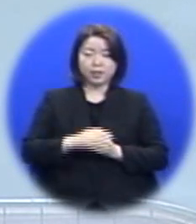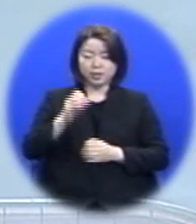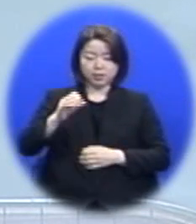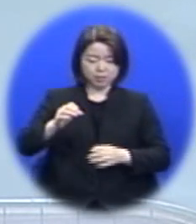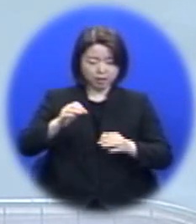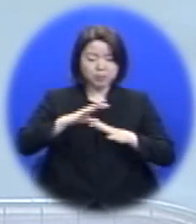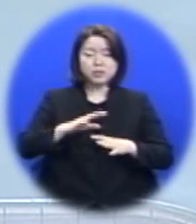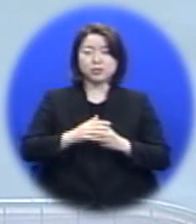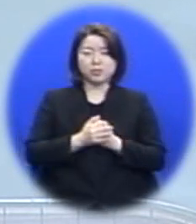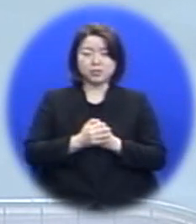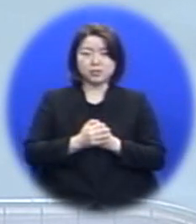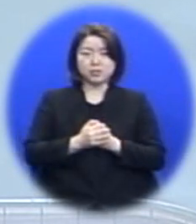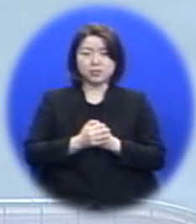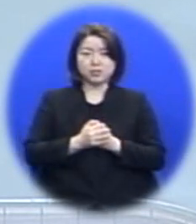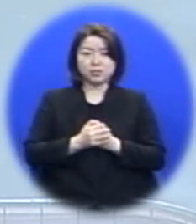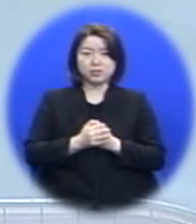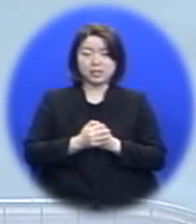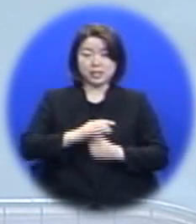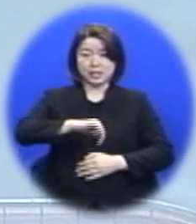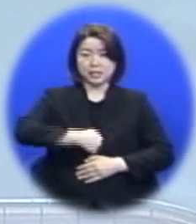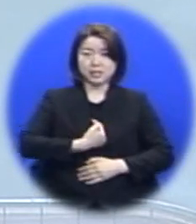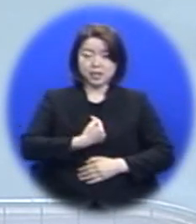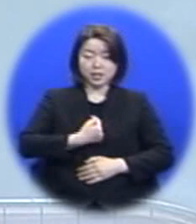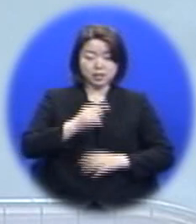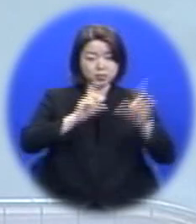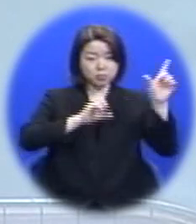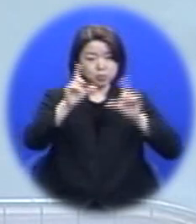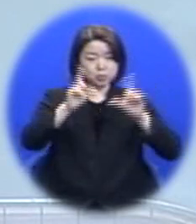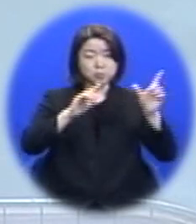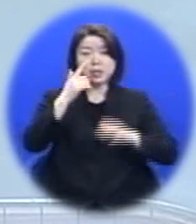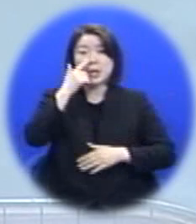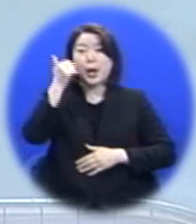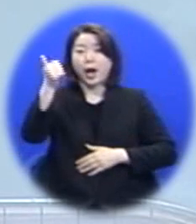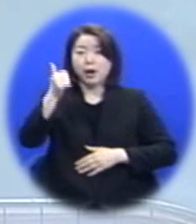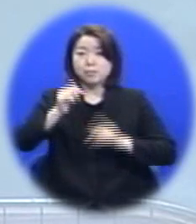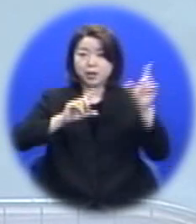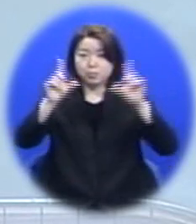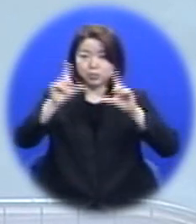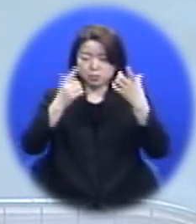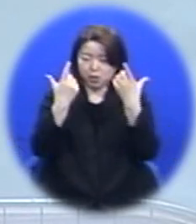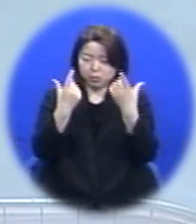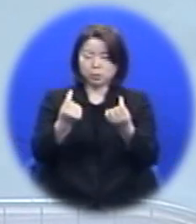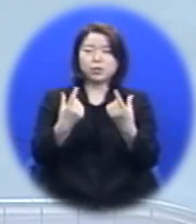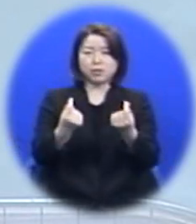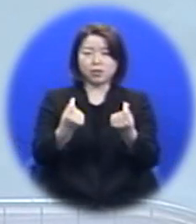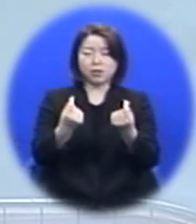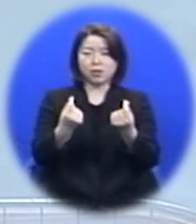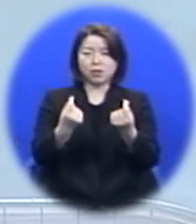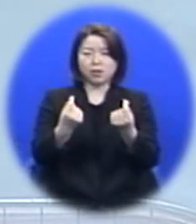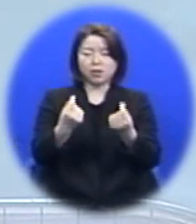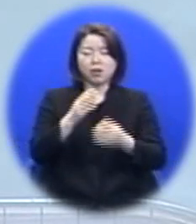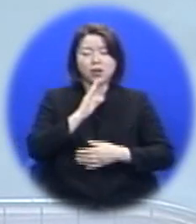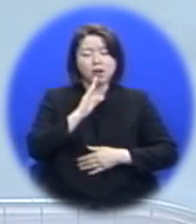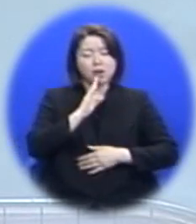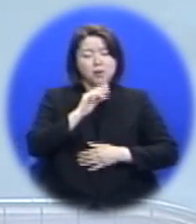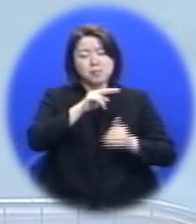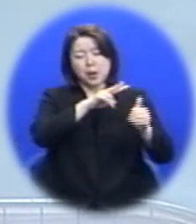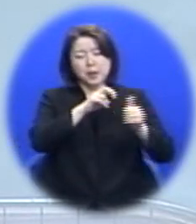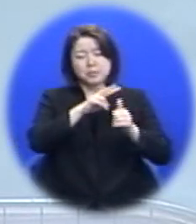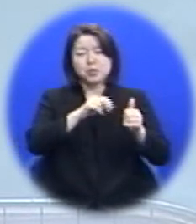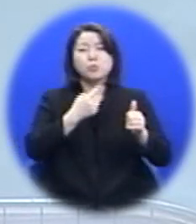깜짝 놀랐어요. 자기 모습이 아버지 모습과 똑같은 거예요. 그렇게 미워하는 아버지